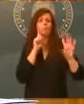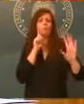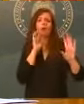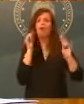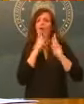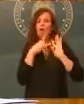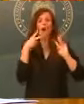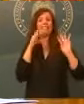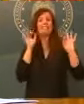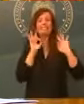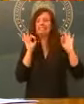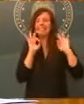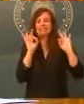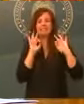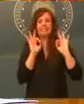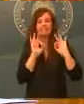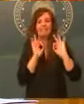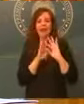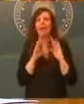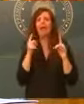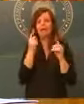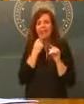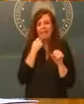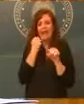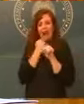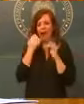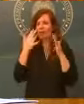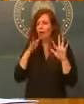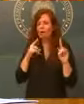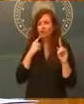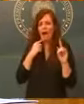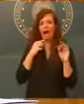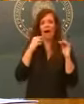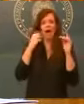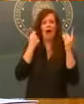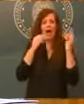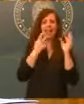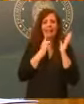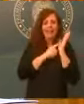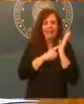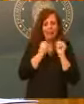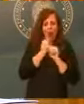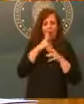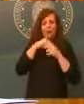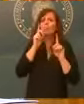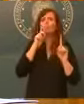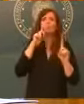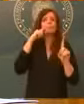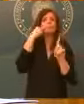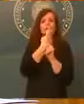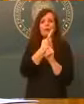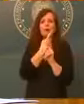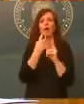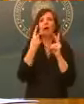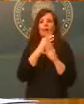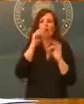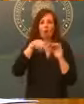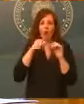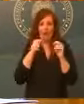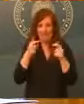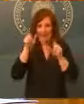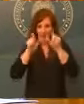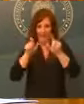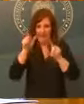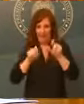tagliato né l'organico di fatto né l'organico di diritto rispetto agli anni scorsi, malgrado la denatalità che è in corso. E